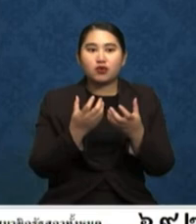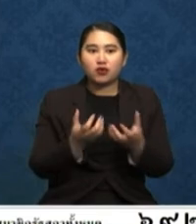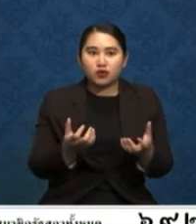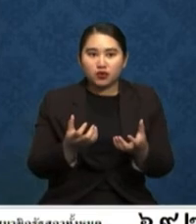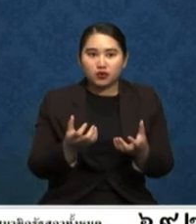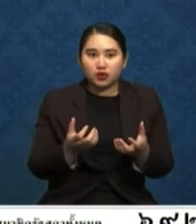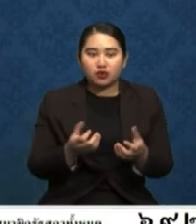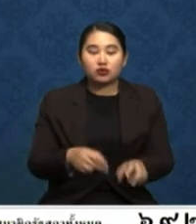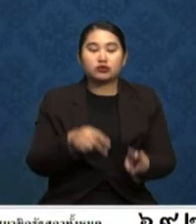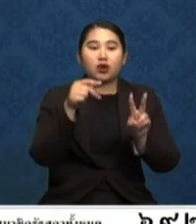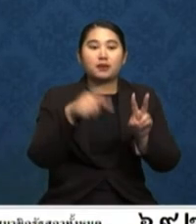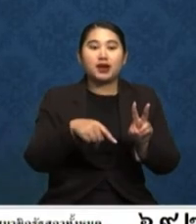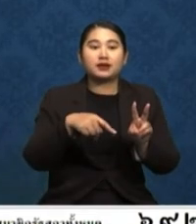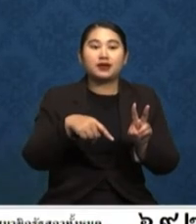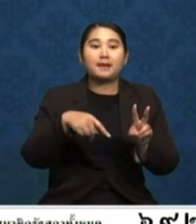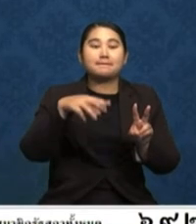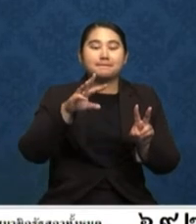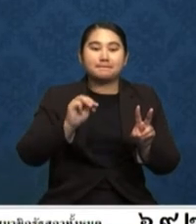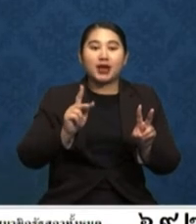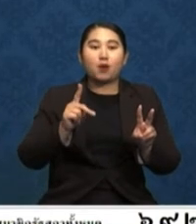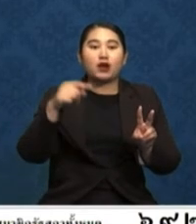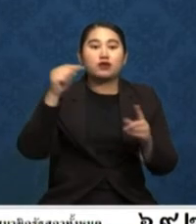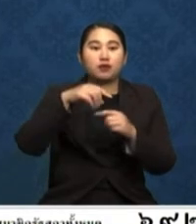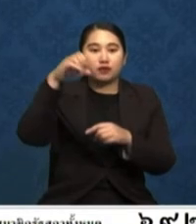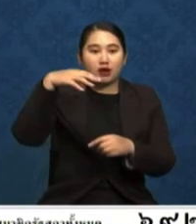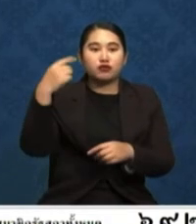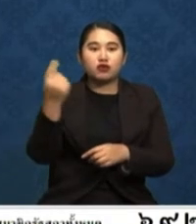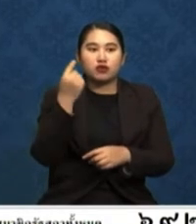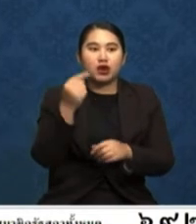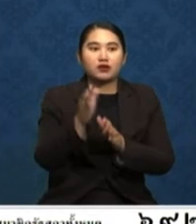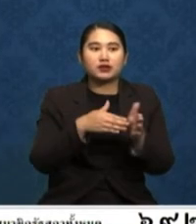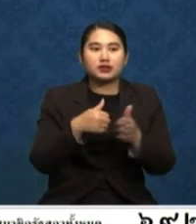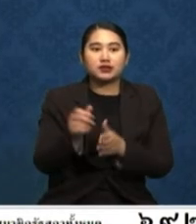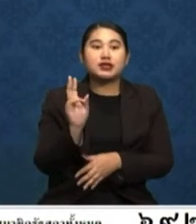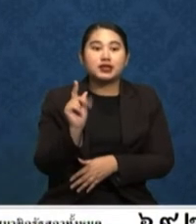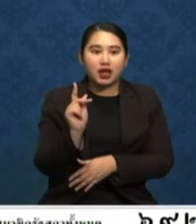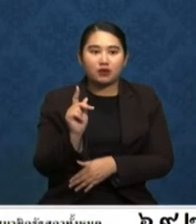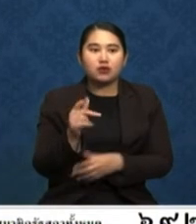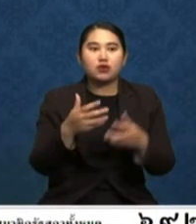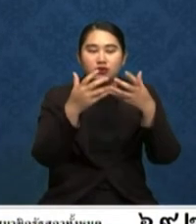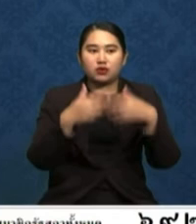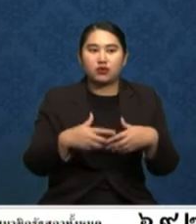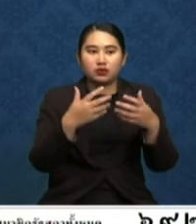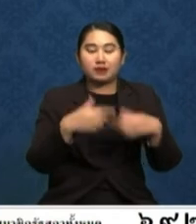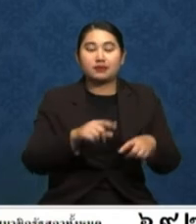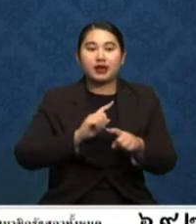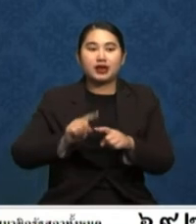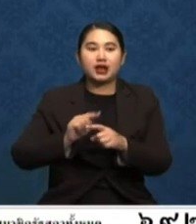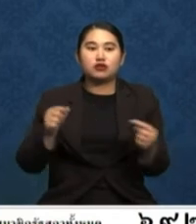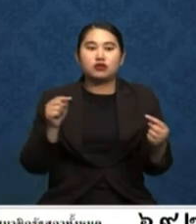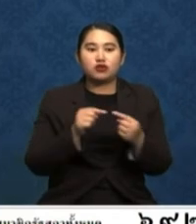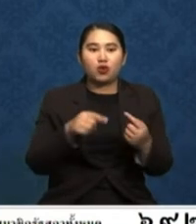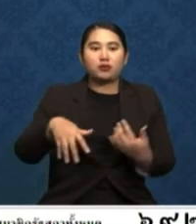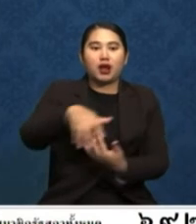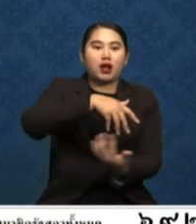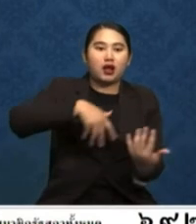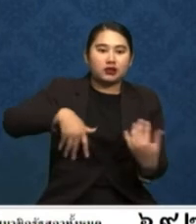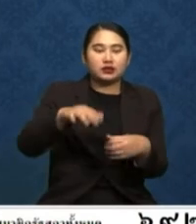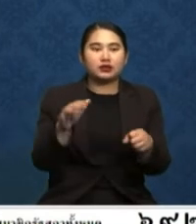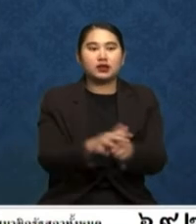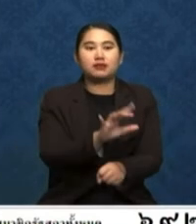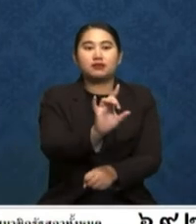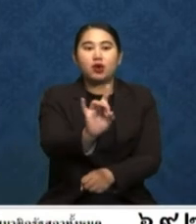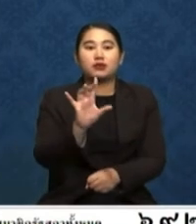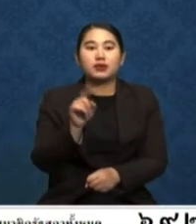2,000เวตเพื่อรองรับการท่องเที่ยวสีเขียวและอุตสาหกรรมที่เน้นพลังงานหมุนเวียนแบบ